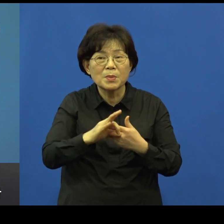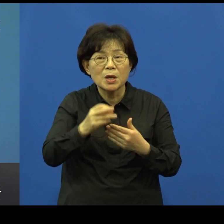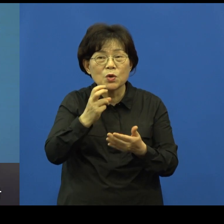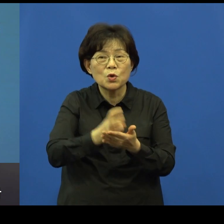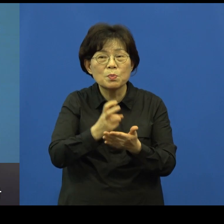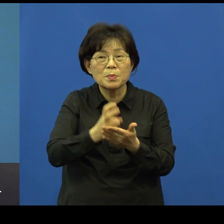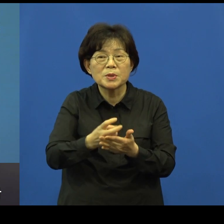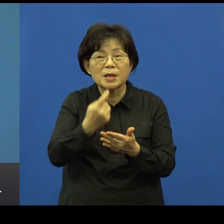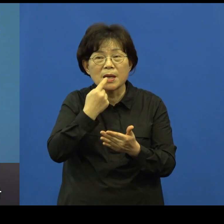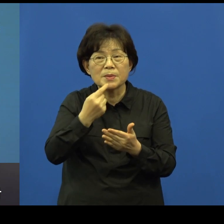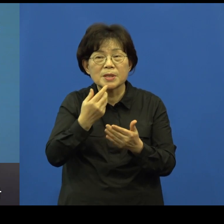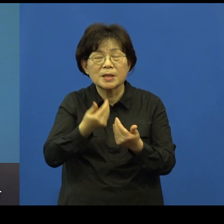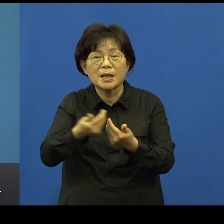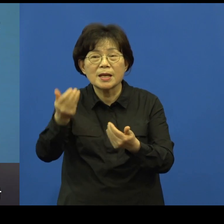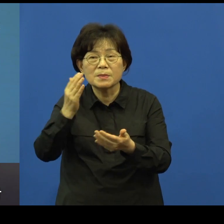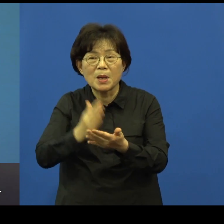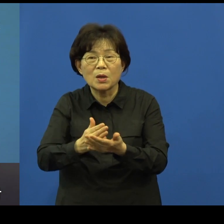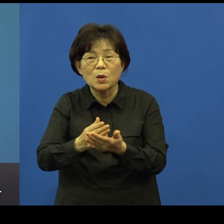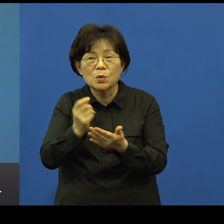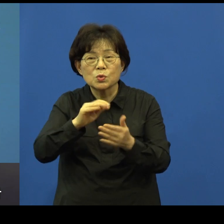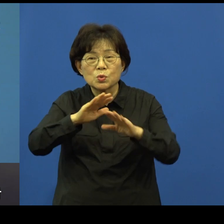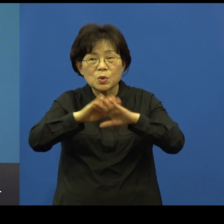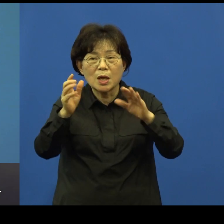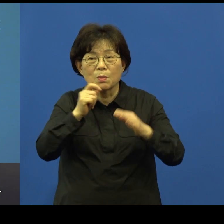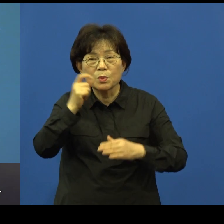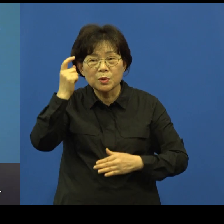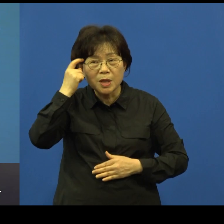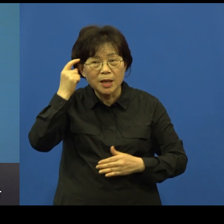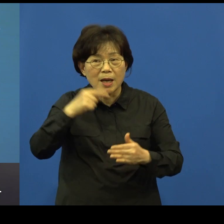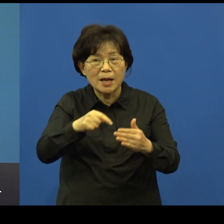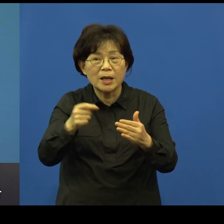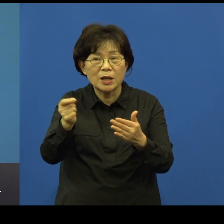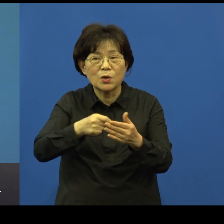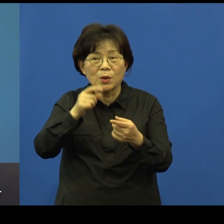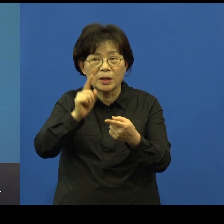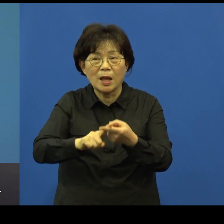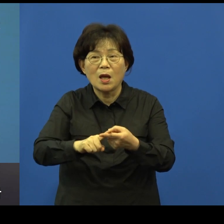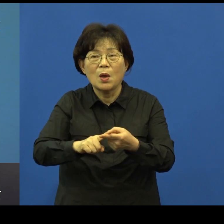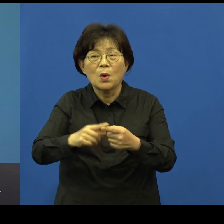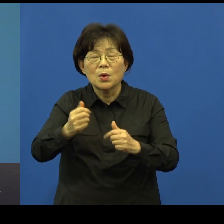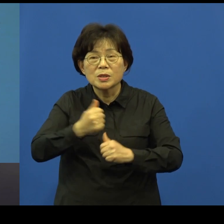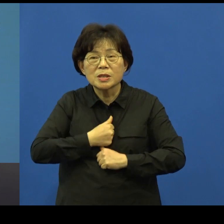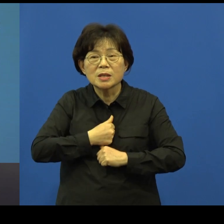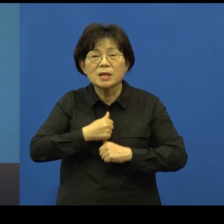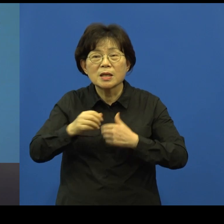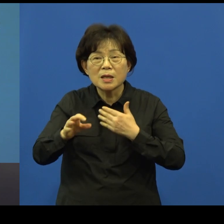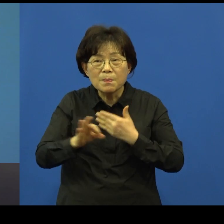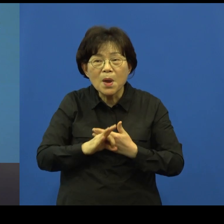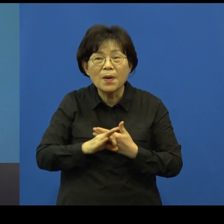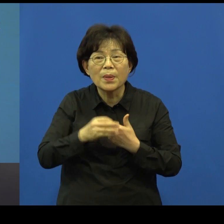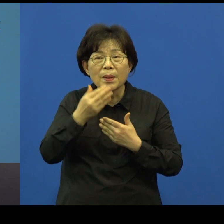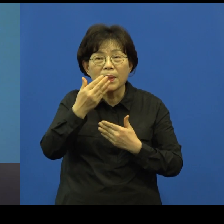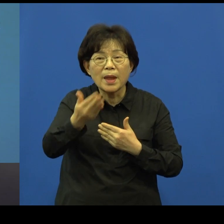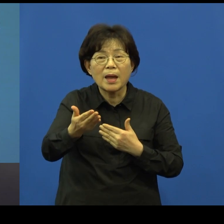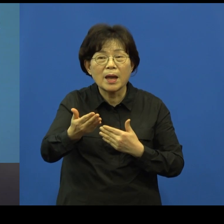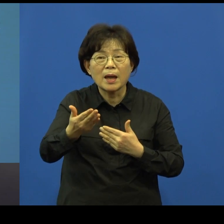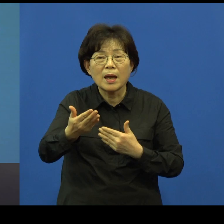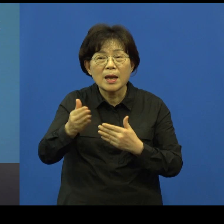말게 하며 주야로 그것을 묵상하여 그 안에 기록한 대로 다 지켜. 그리하면 내 길이 평탄하게 되고 내가